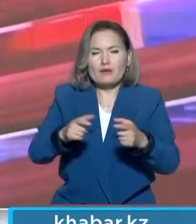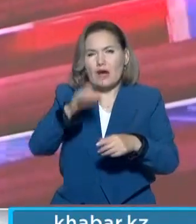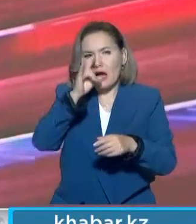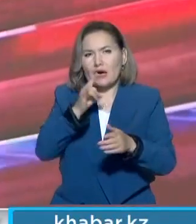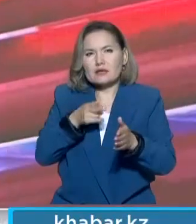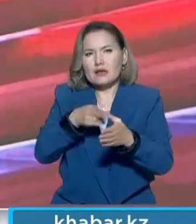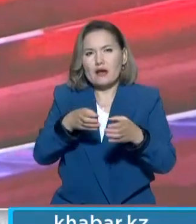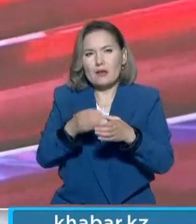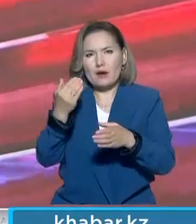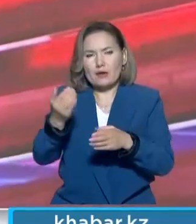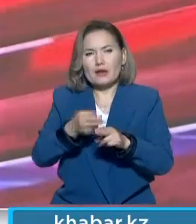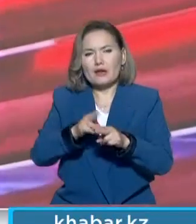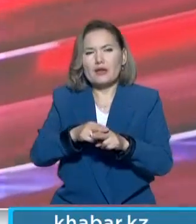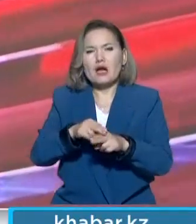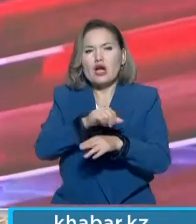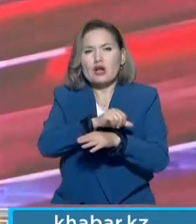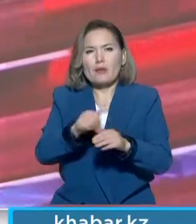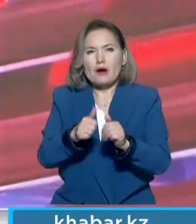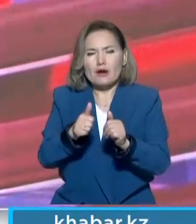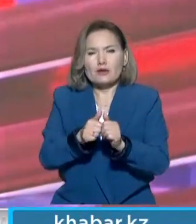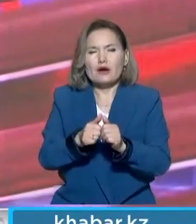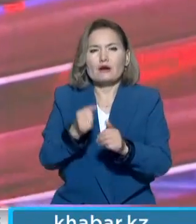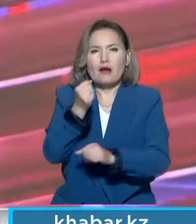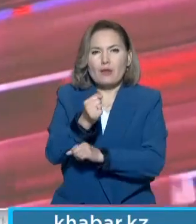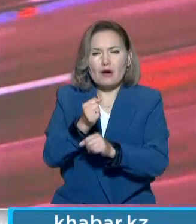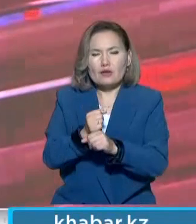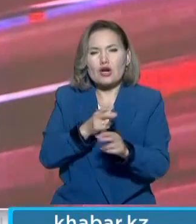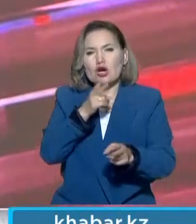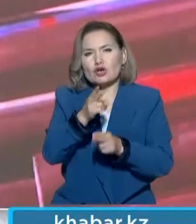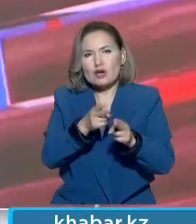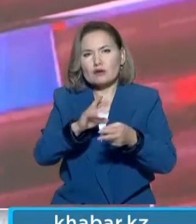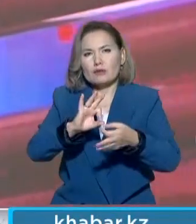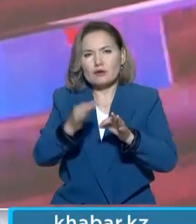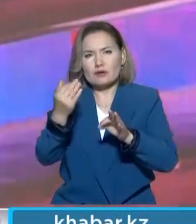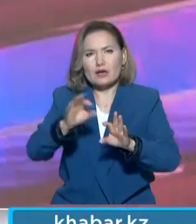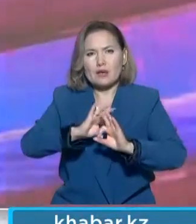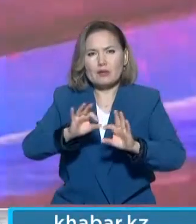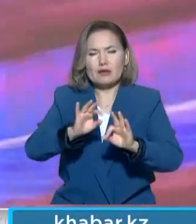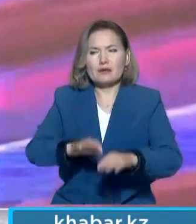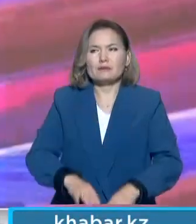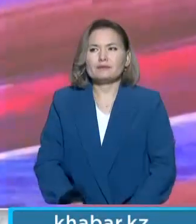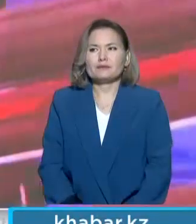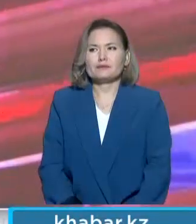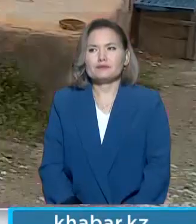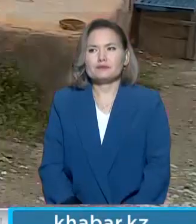жолы компаниясы. Шекара шебіндегі темір жолшылардың базынасын тілшіміз Шыңғыс Қалиден тыңдап қайтты.